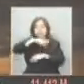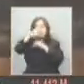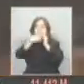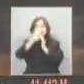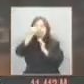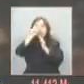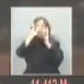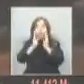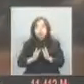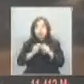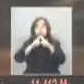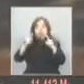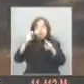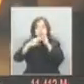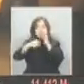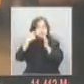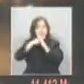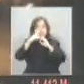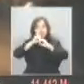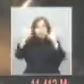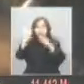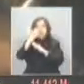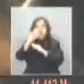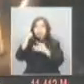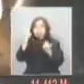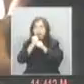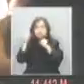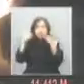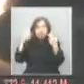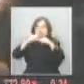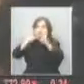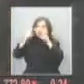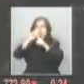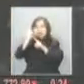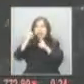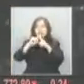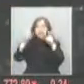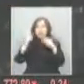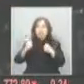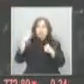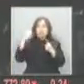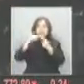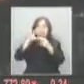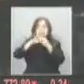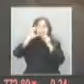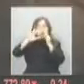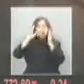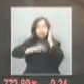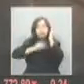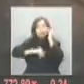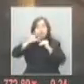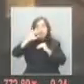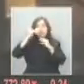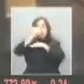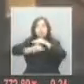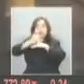คนยัไม่ทรบสาเหตทชัดเจนและแงจุงใจในการจมตีแต่พื้นที่เมืองบารูชิสถานทต่างใต้ของปากีสถานเป็